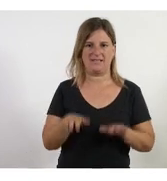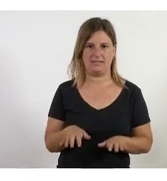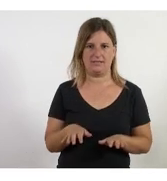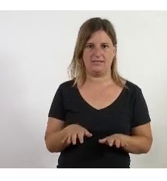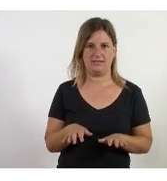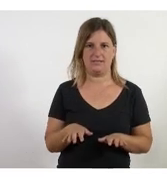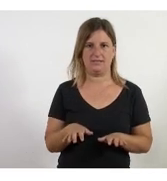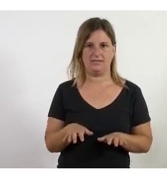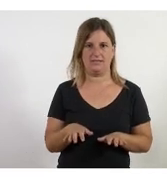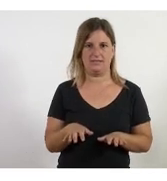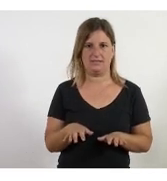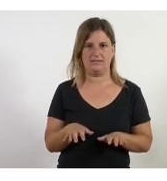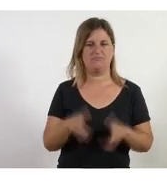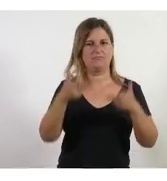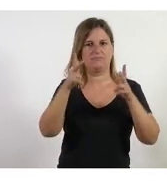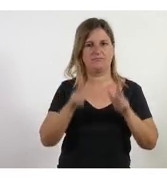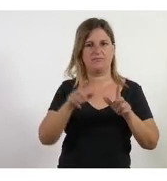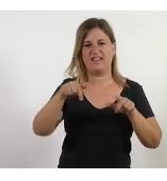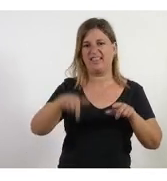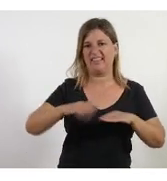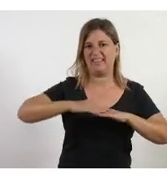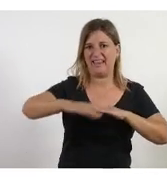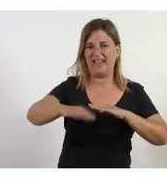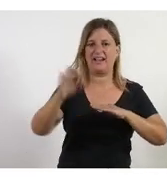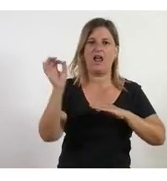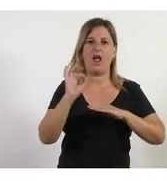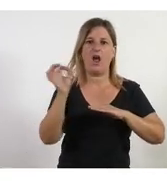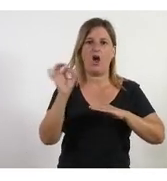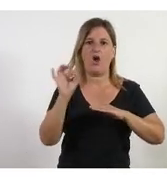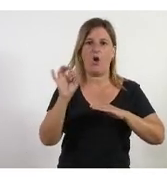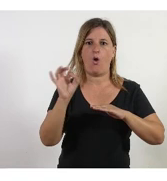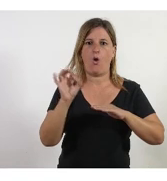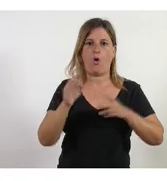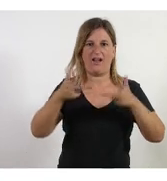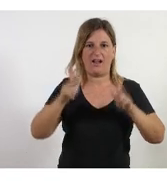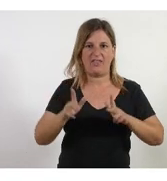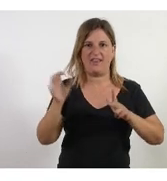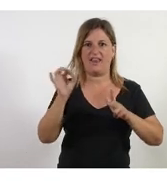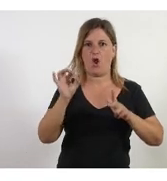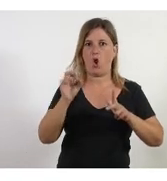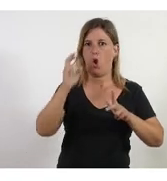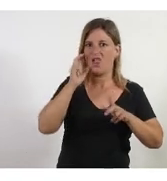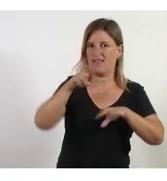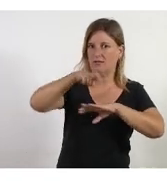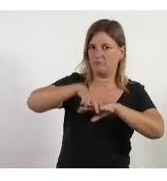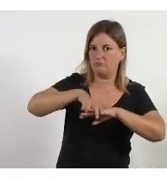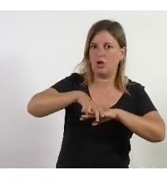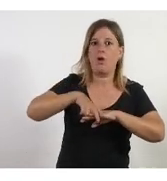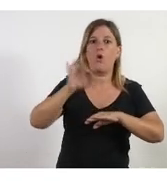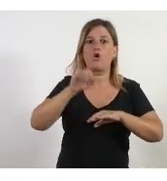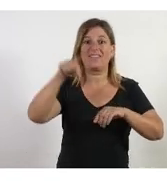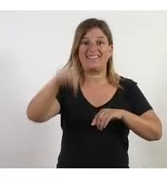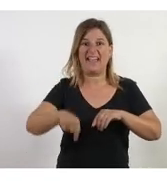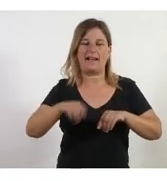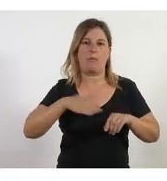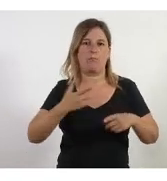sentats a terra o al llit o on vulgueu estar i voleu creuar les cames, és confortable per vosaltres, també pot ser. Però el que sí que